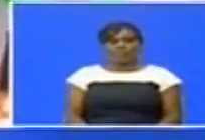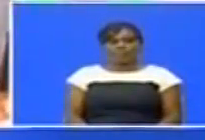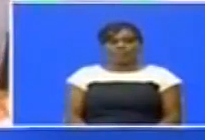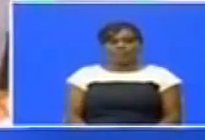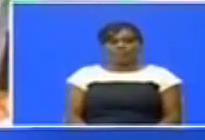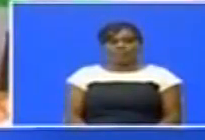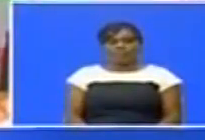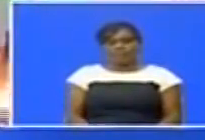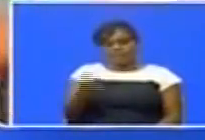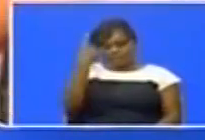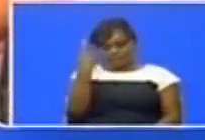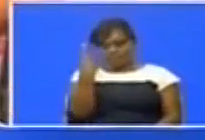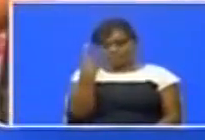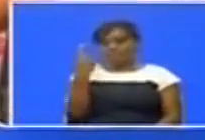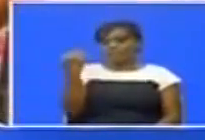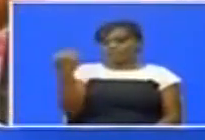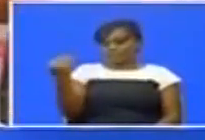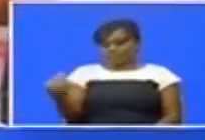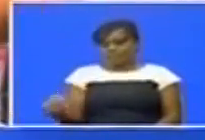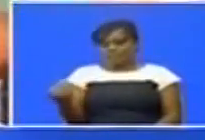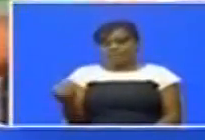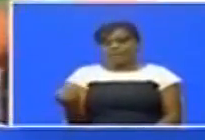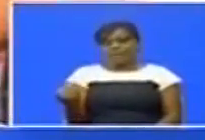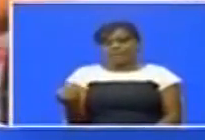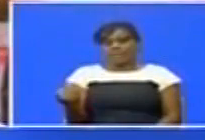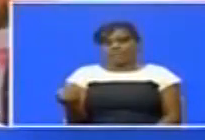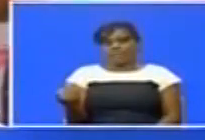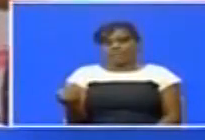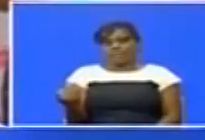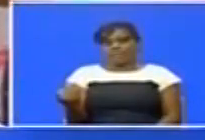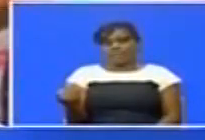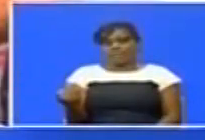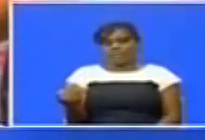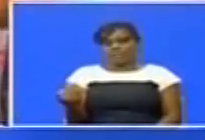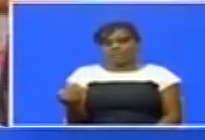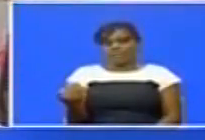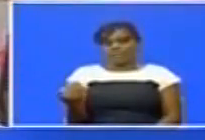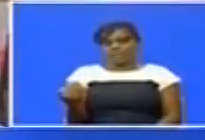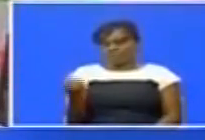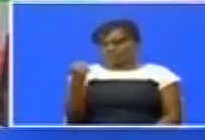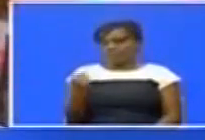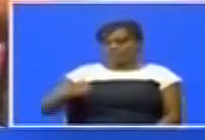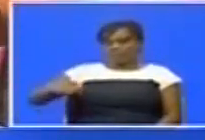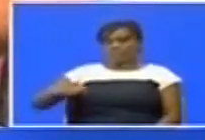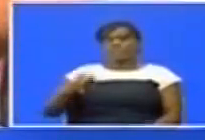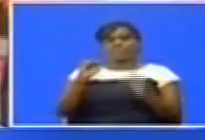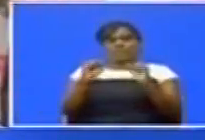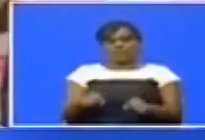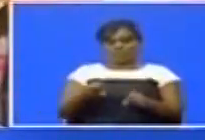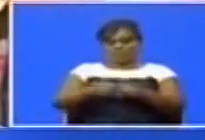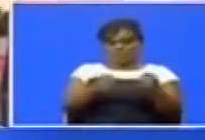Tumeelewana? So that we make this message very, very clear, and whoever who violates this should be able to